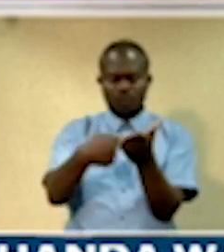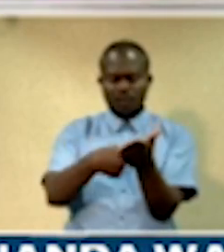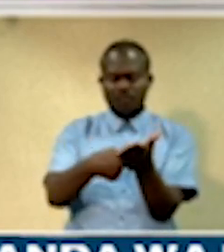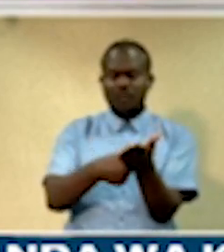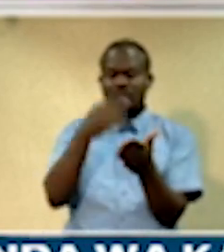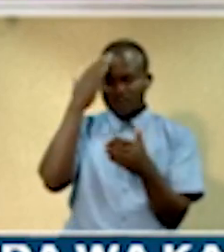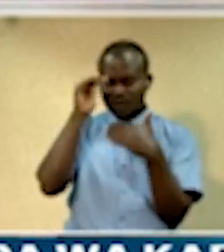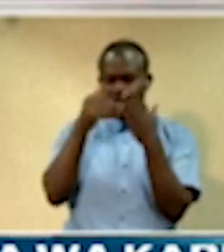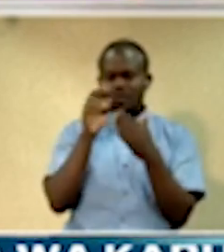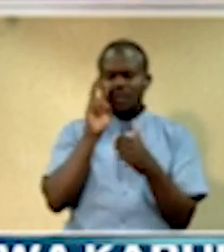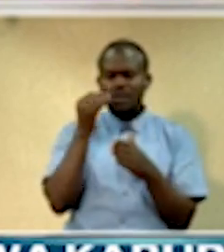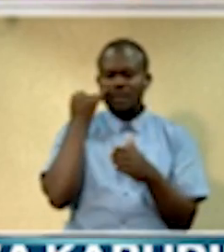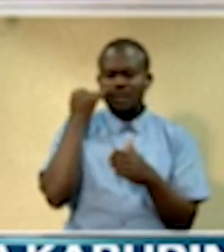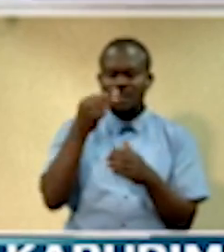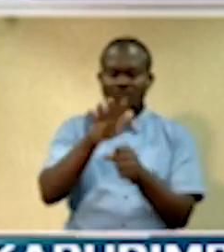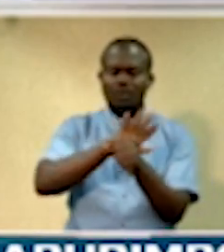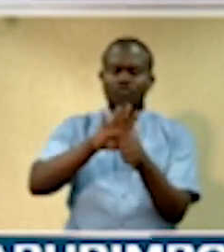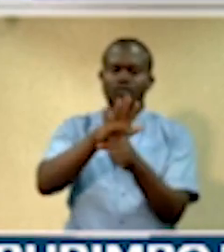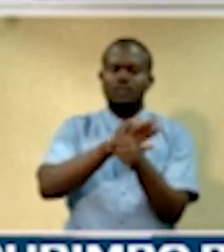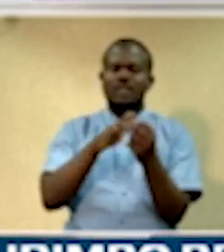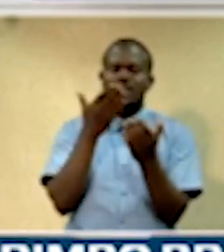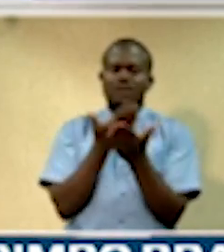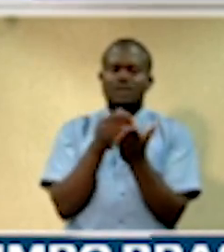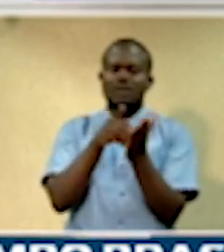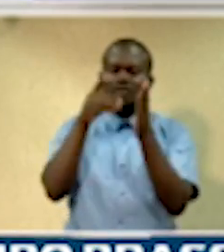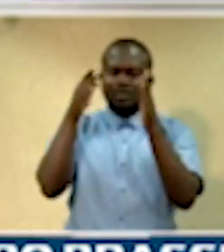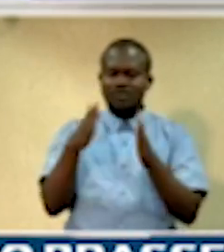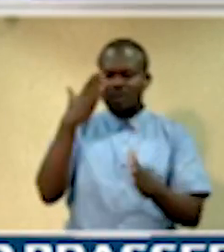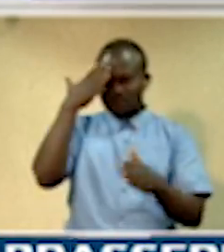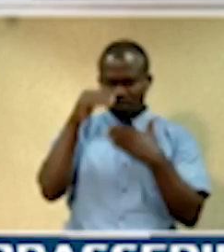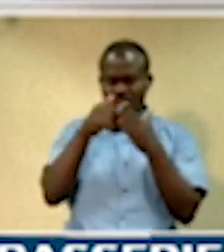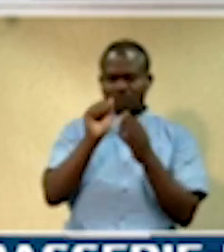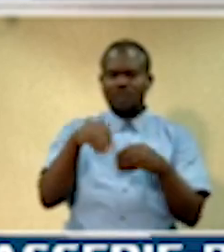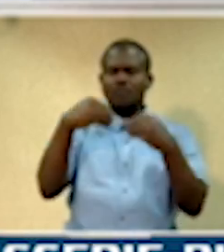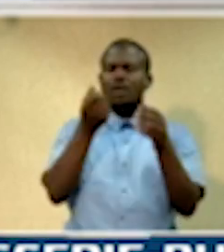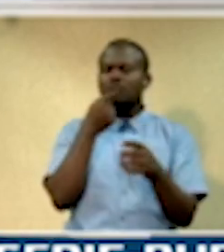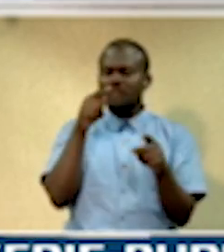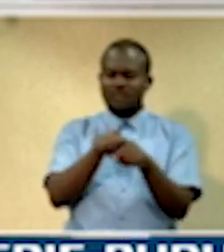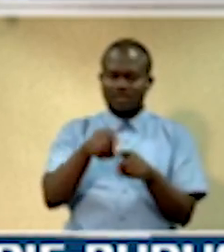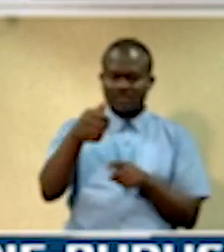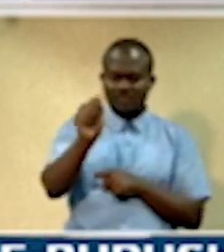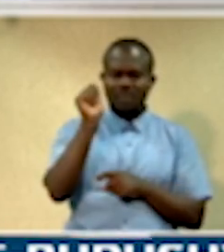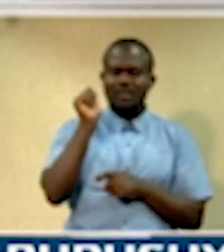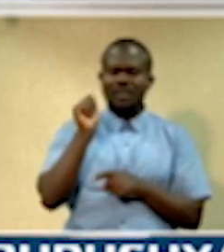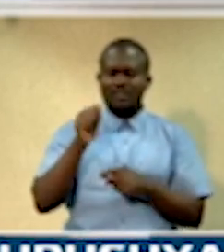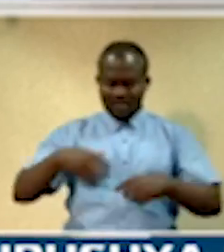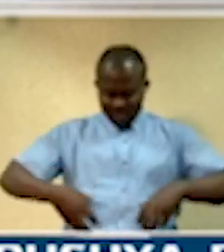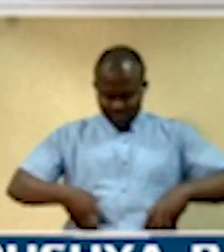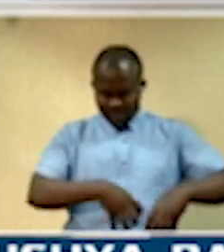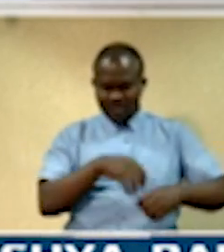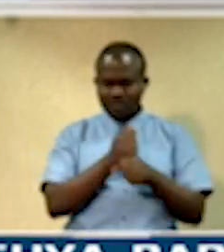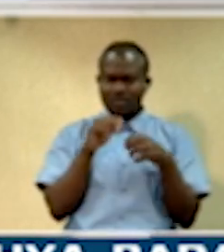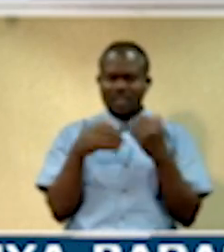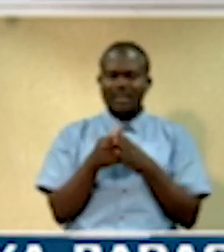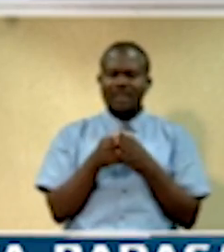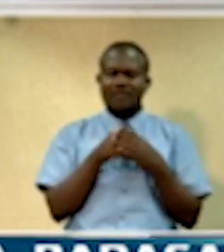ngo turebe niba bujuje ibisabwa na muganga kugira ngo ubashe kumuha umuti nk'uwo. Impyiko ze zirakora gute, umwijima